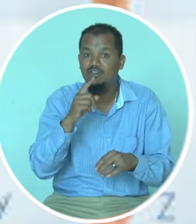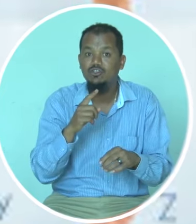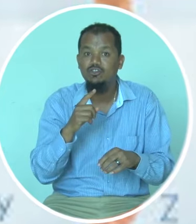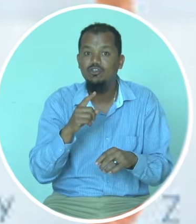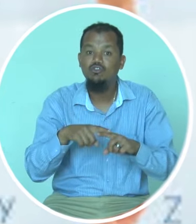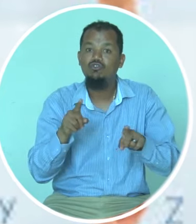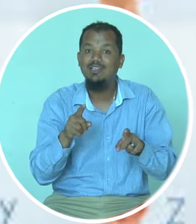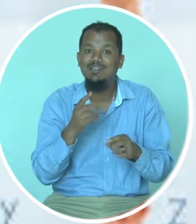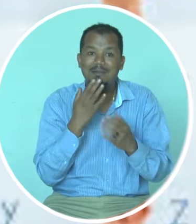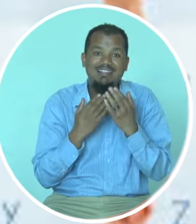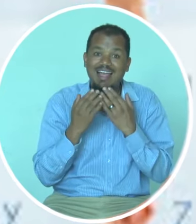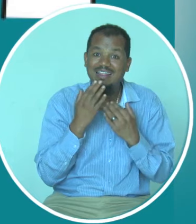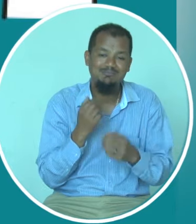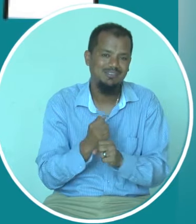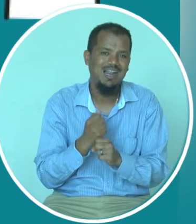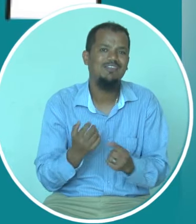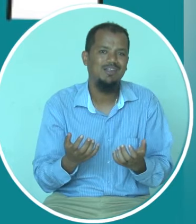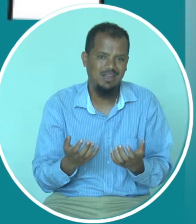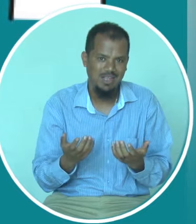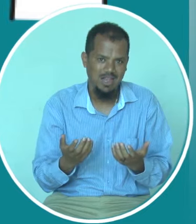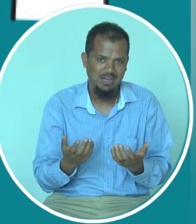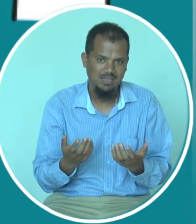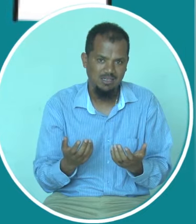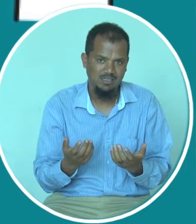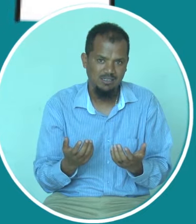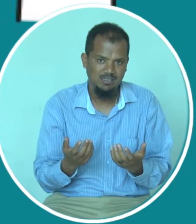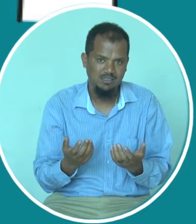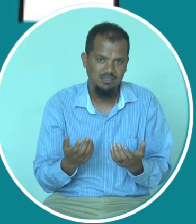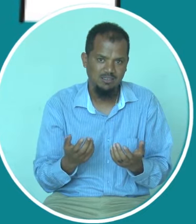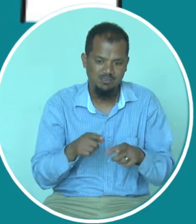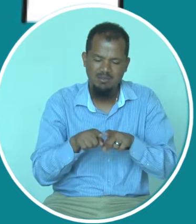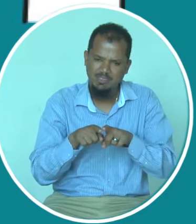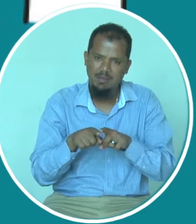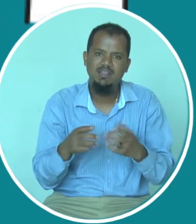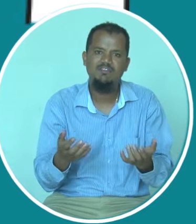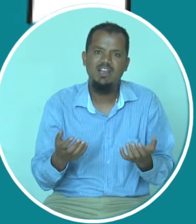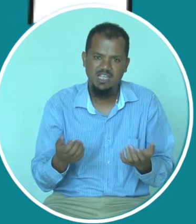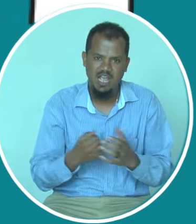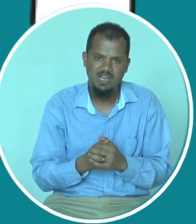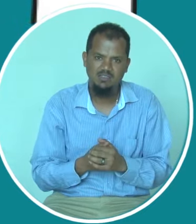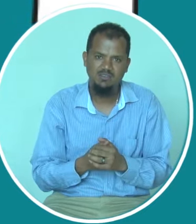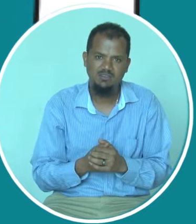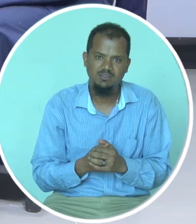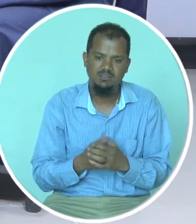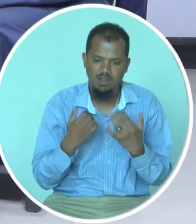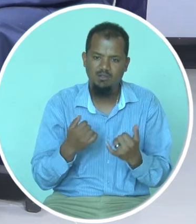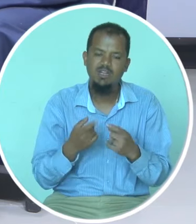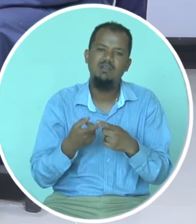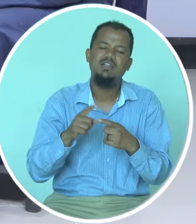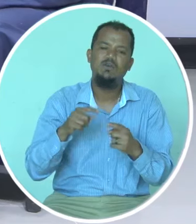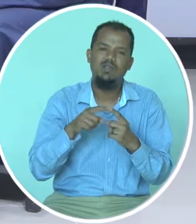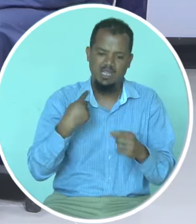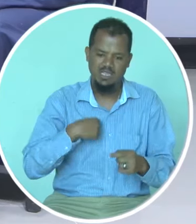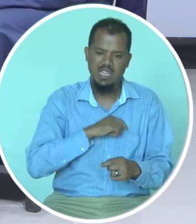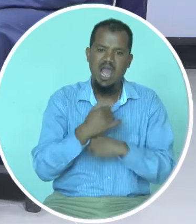ልዩነት ማጣጣም ስራ ይፈልጋል ያለ እንትን ማስማማት ይፈልጋል አሁን ልመልስሽና